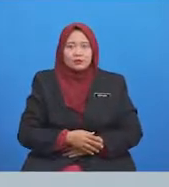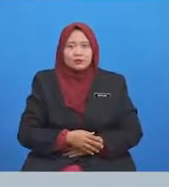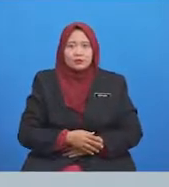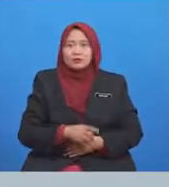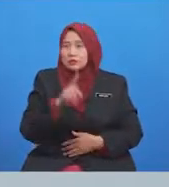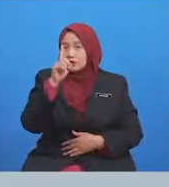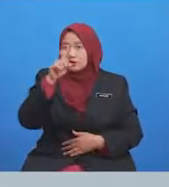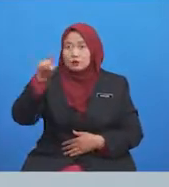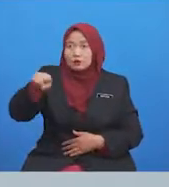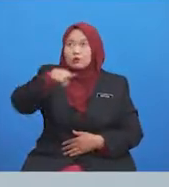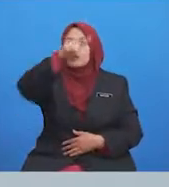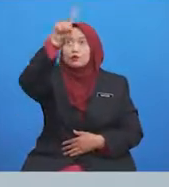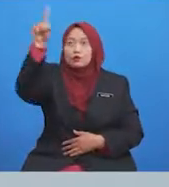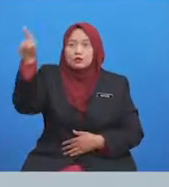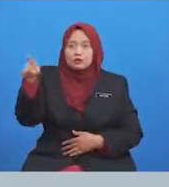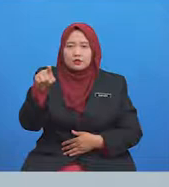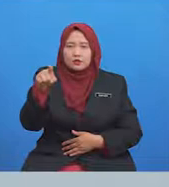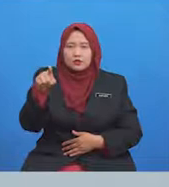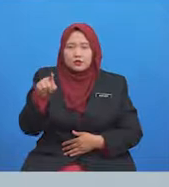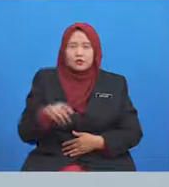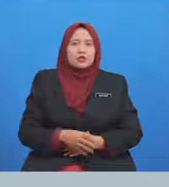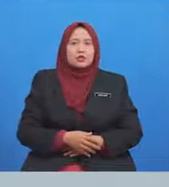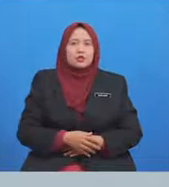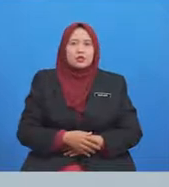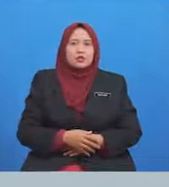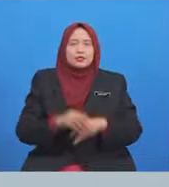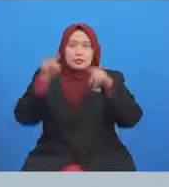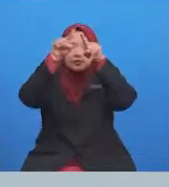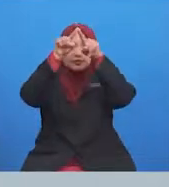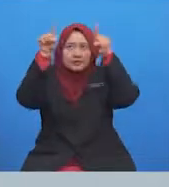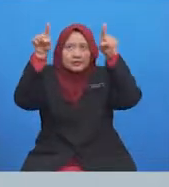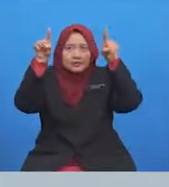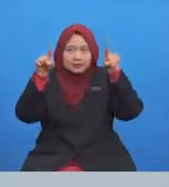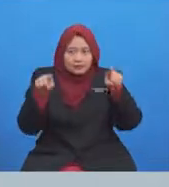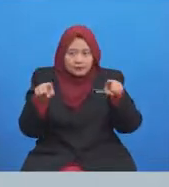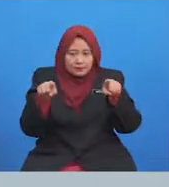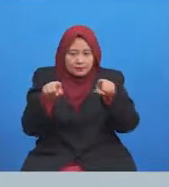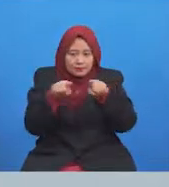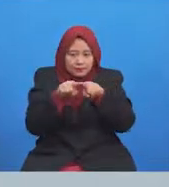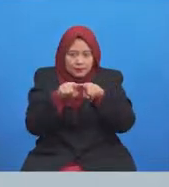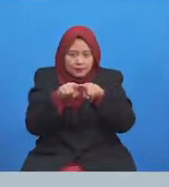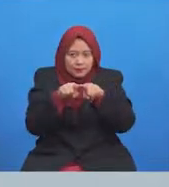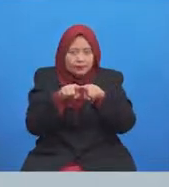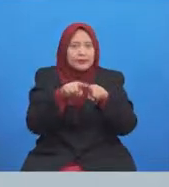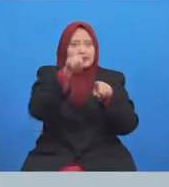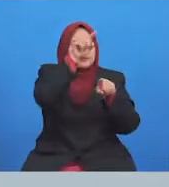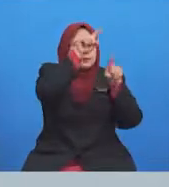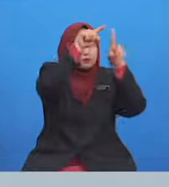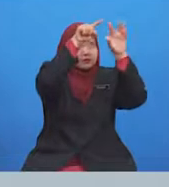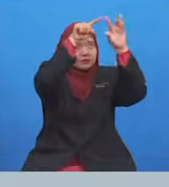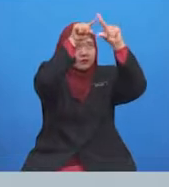dilukis, kemudian satu sisi empat dilukis dengan setiap pucu sisi empat